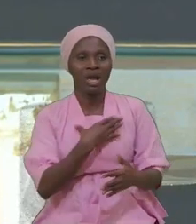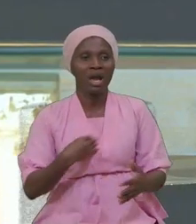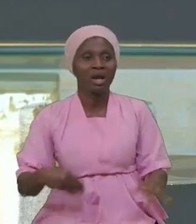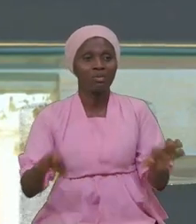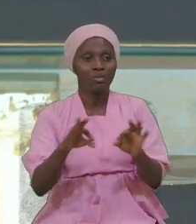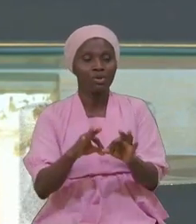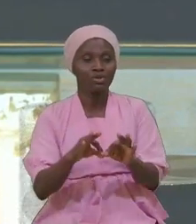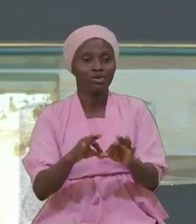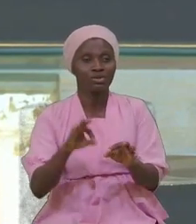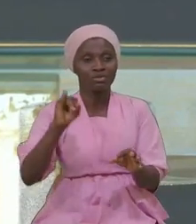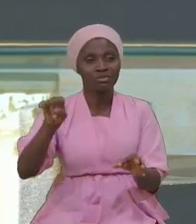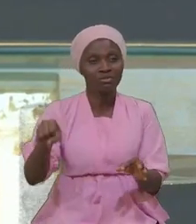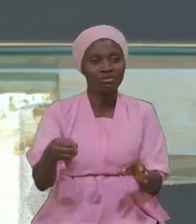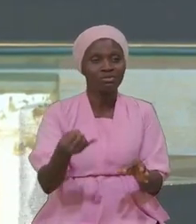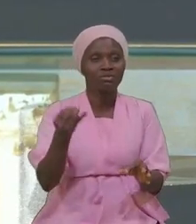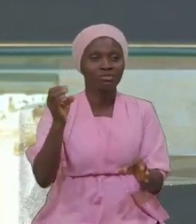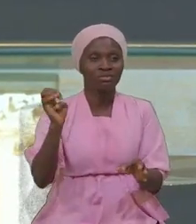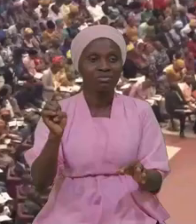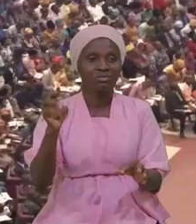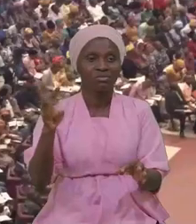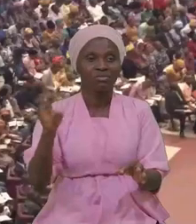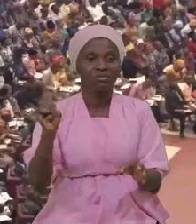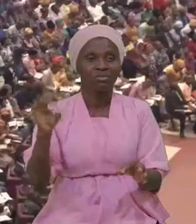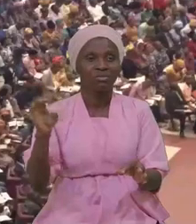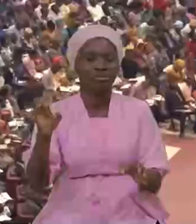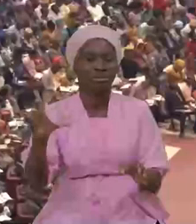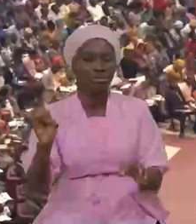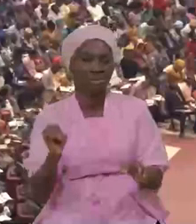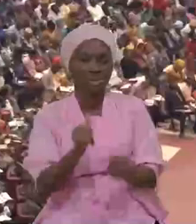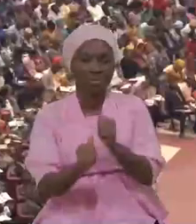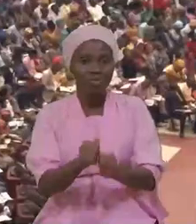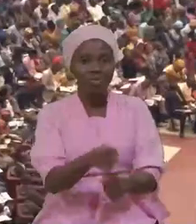et des objets précieux. Et ils en enlevèrent